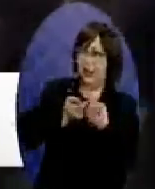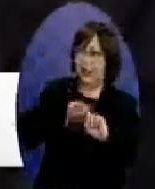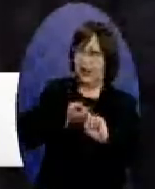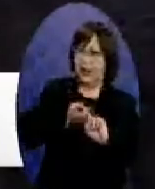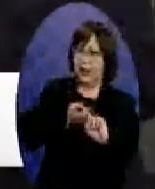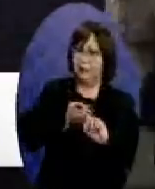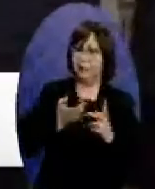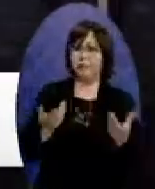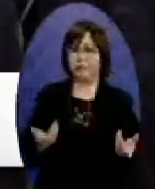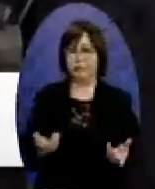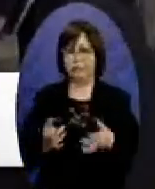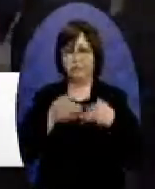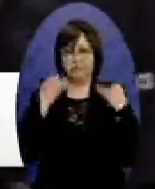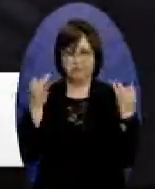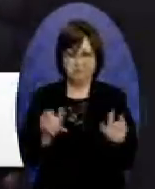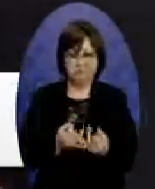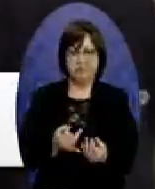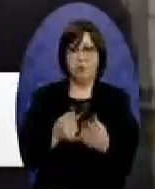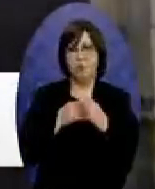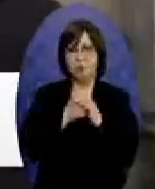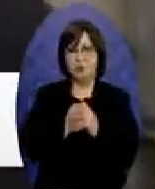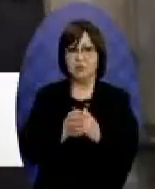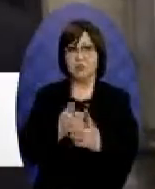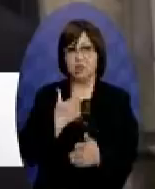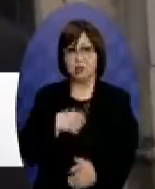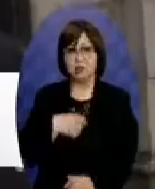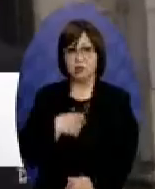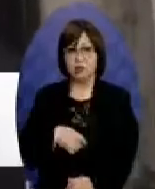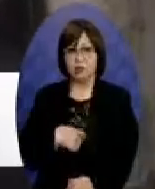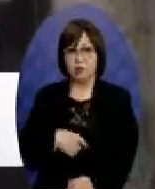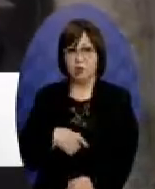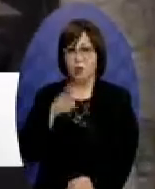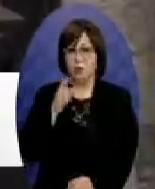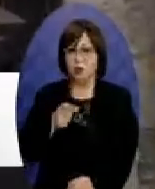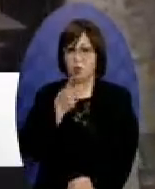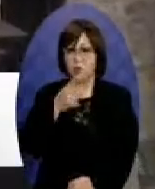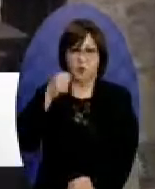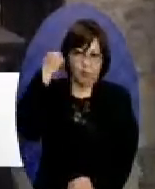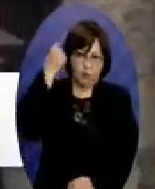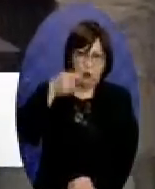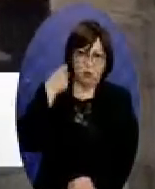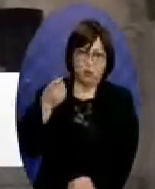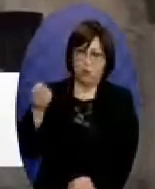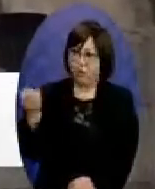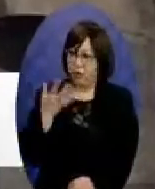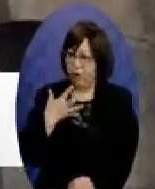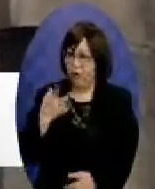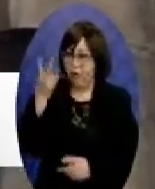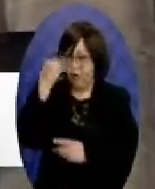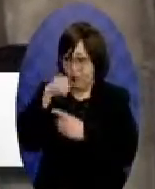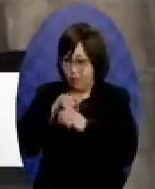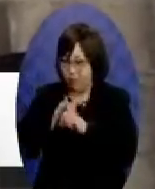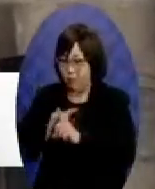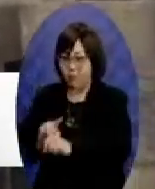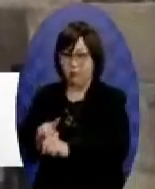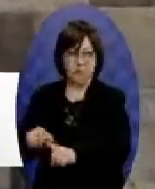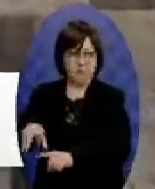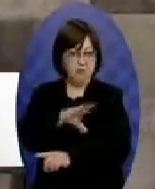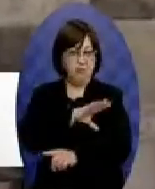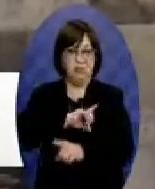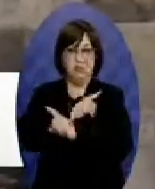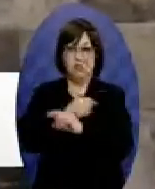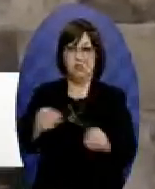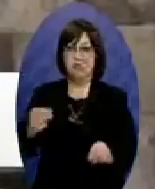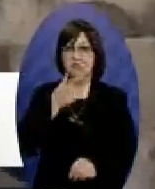парламентын хүндэт депутат Тьерри Марианын хэлснээр хүний үзэл бодлыг харгалзан үзэх, дагах нь биднийг эрх чөлөөтэй болохгүй гэсэн